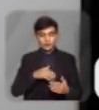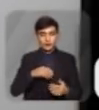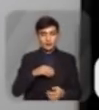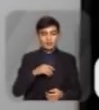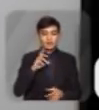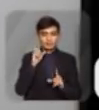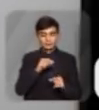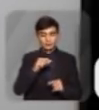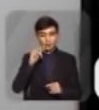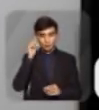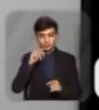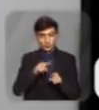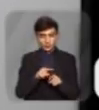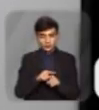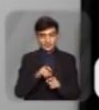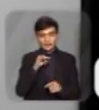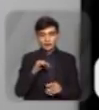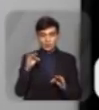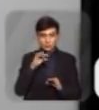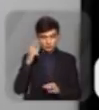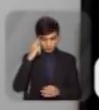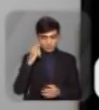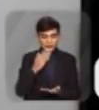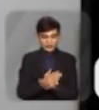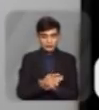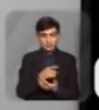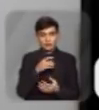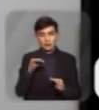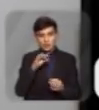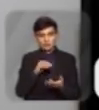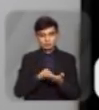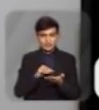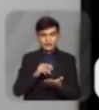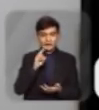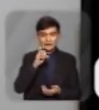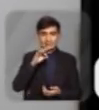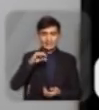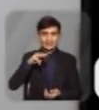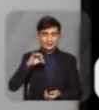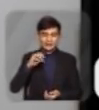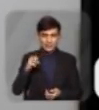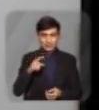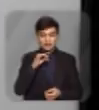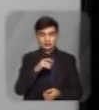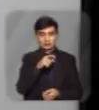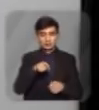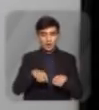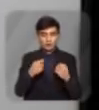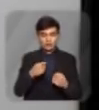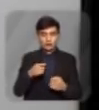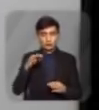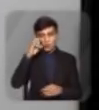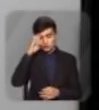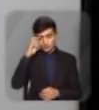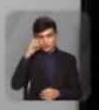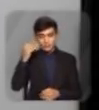Я думаю, что для этого, конечно же, есть основания. Повод для критики они дали. Тем самым они нарушили этический кодекс